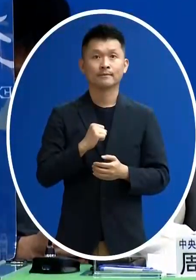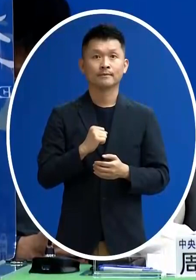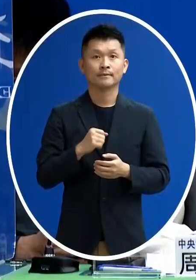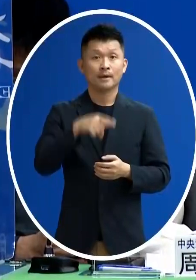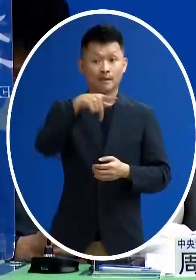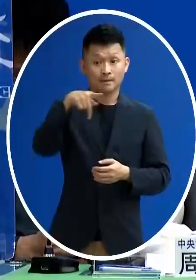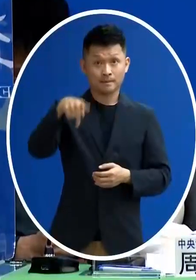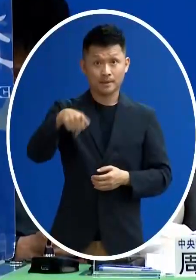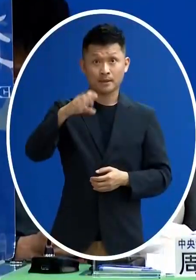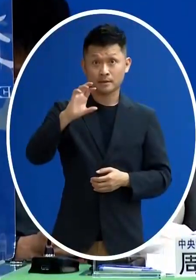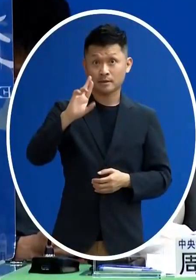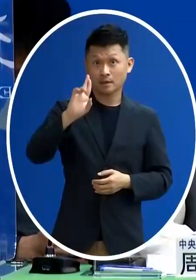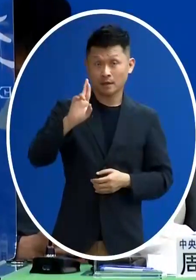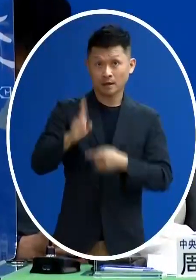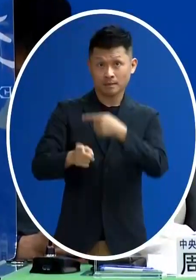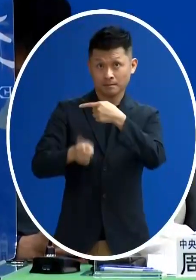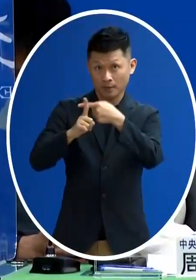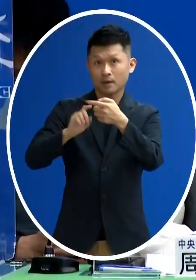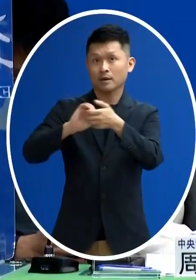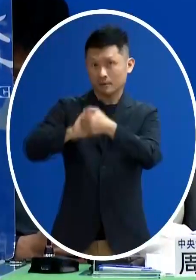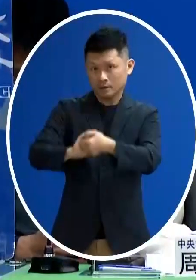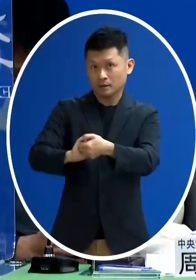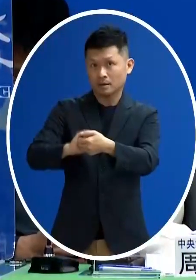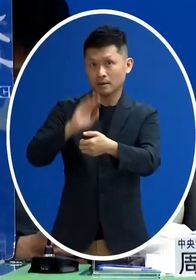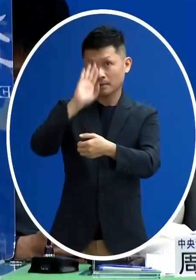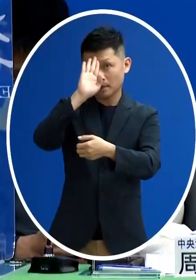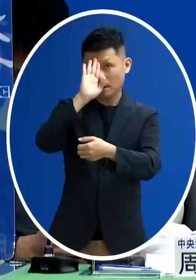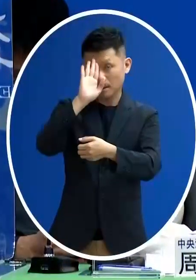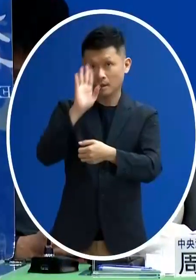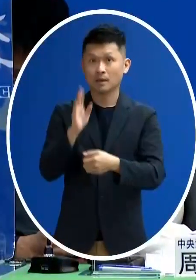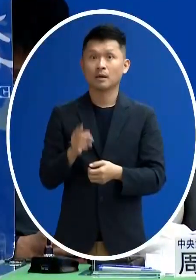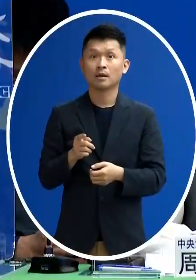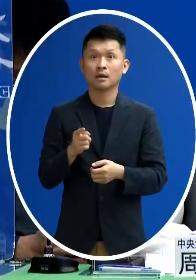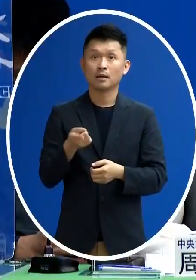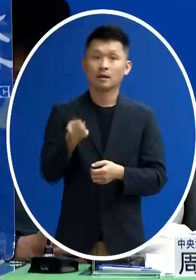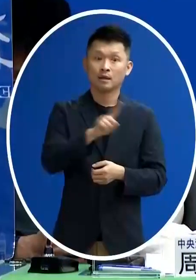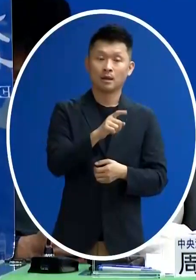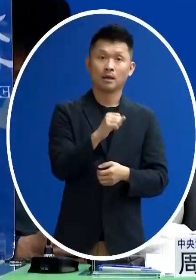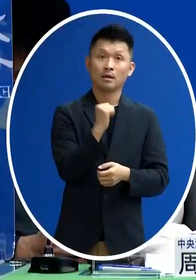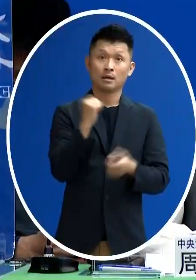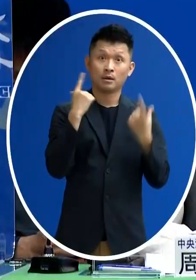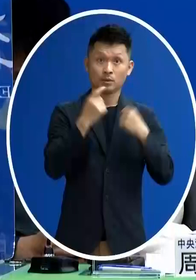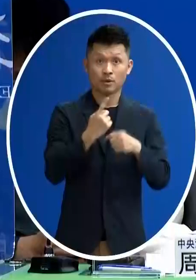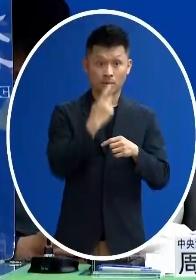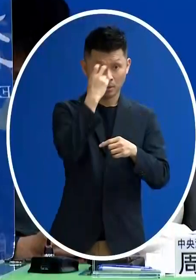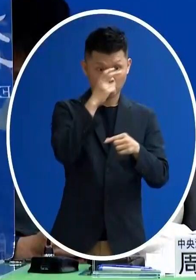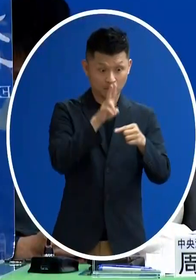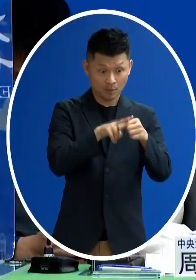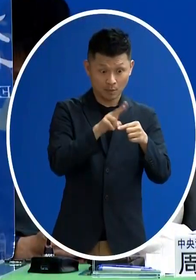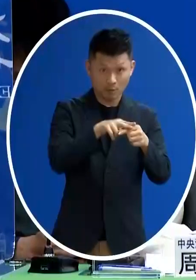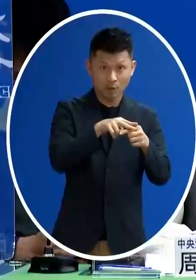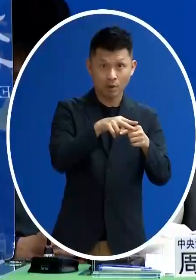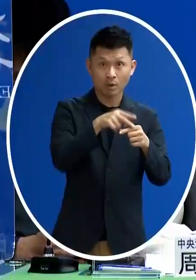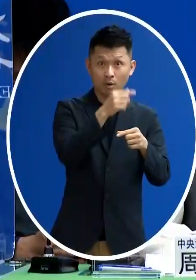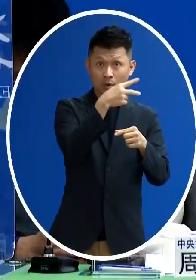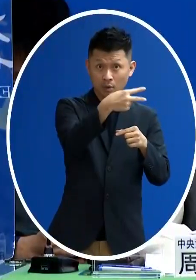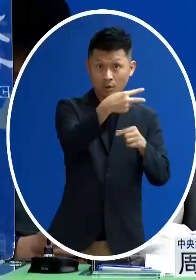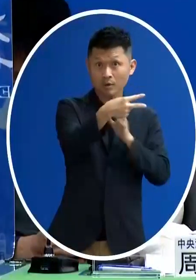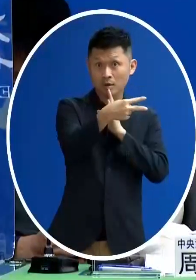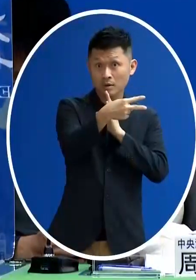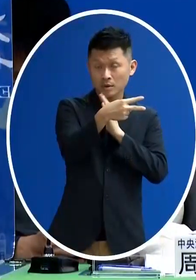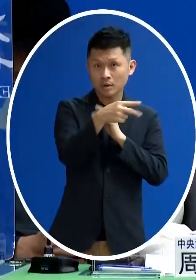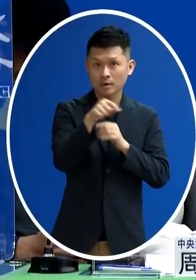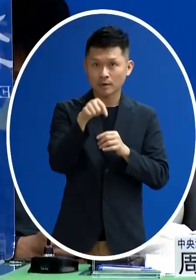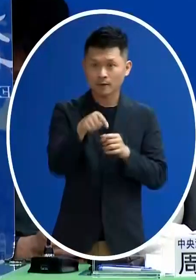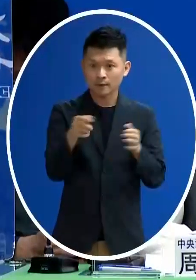从 PCR 确认为阳性，过渡到这个抗原快筛阳性啊，所以我们会先暂时